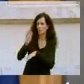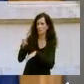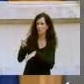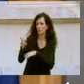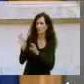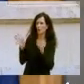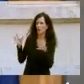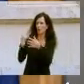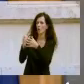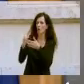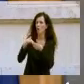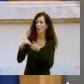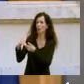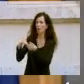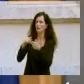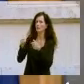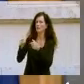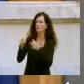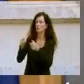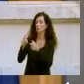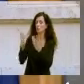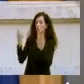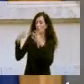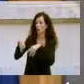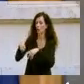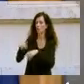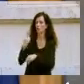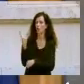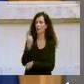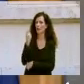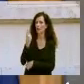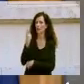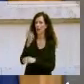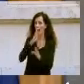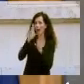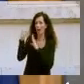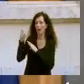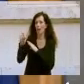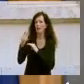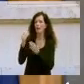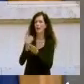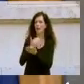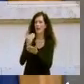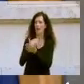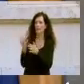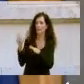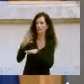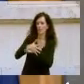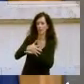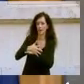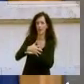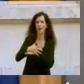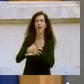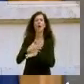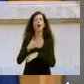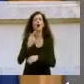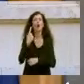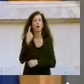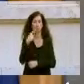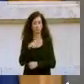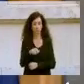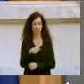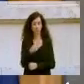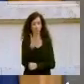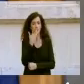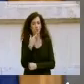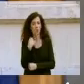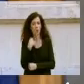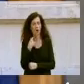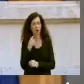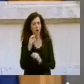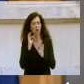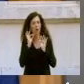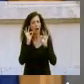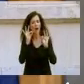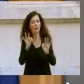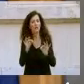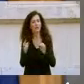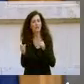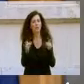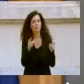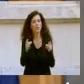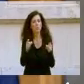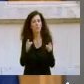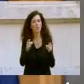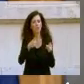organizzazioni criminali però attenzione poi dobbiamo arrivare a un punto in cui dobbiamo procedere speditamente